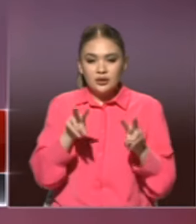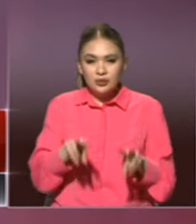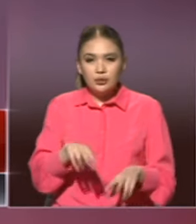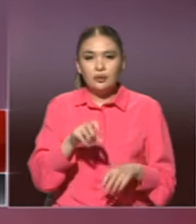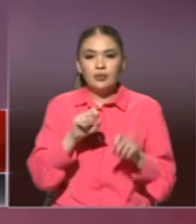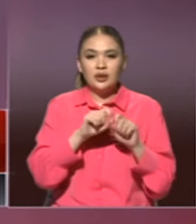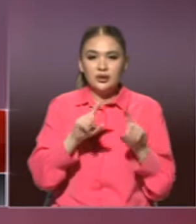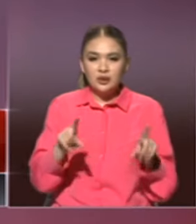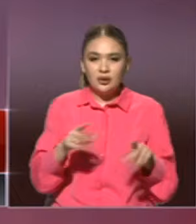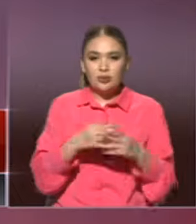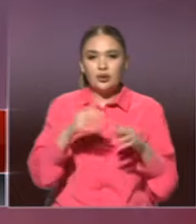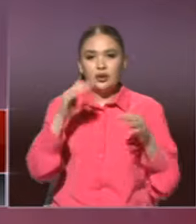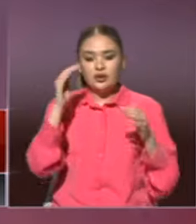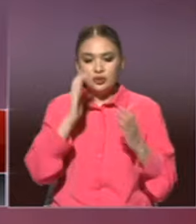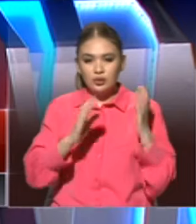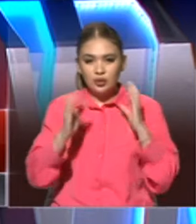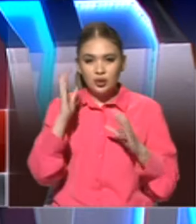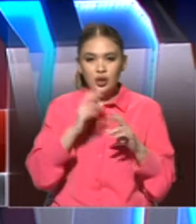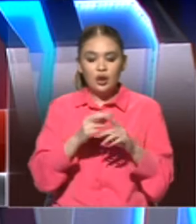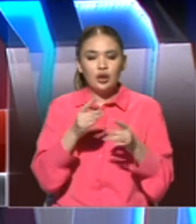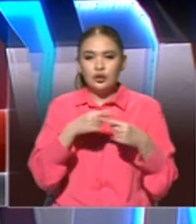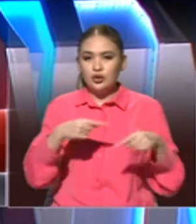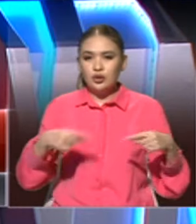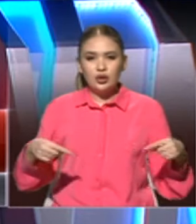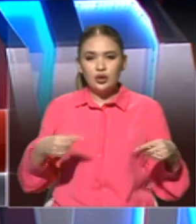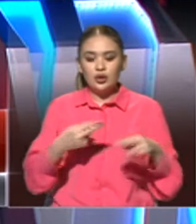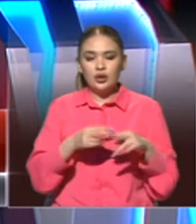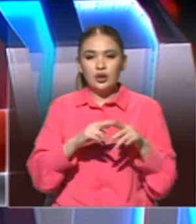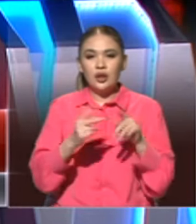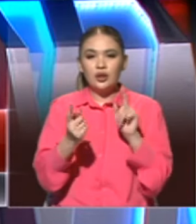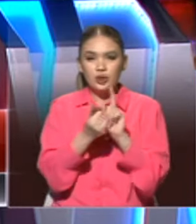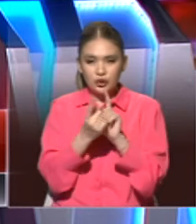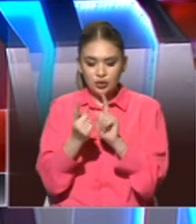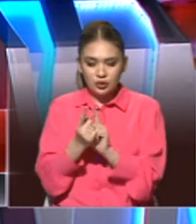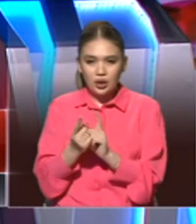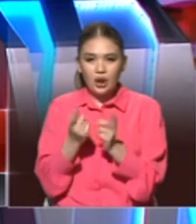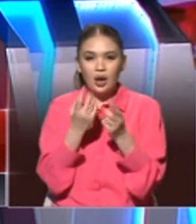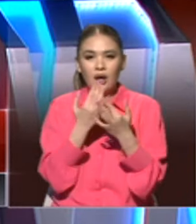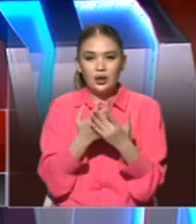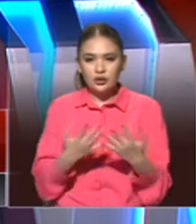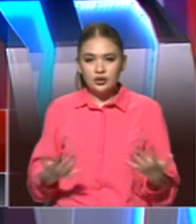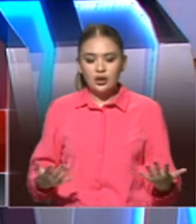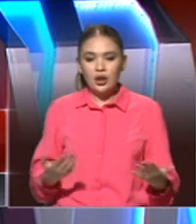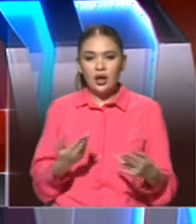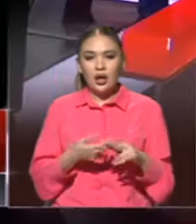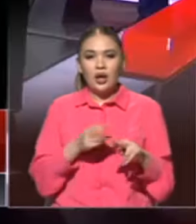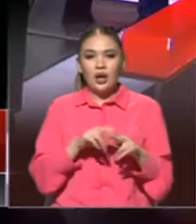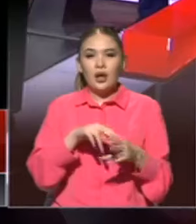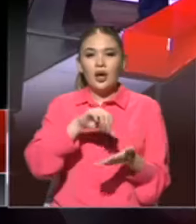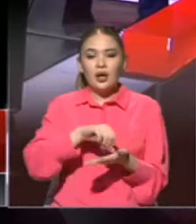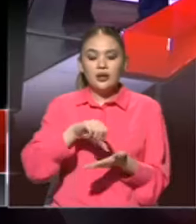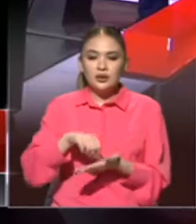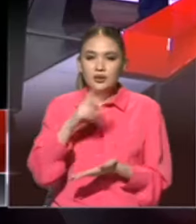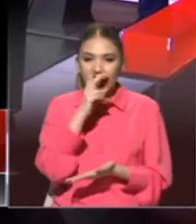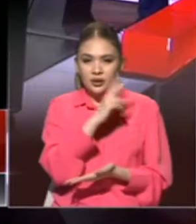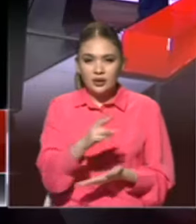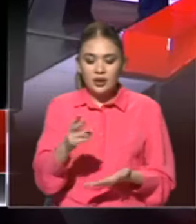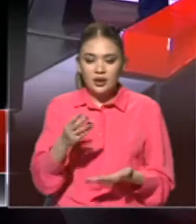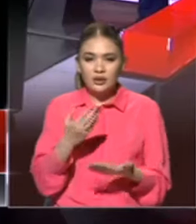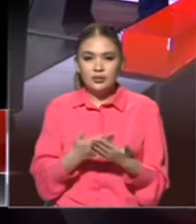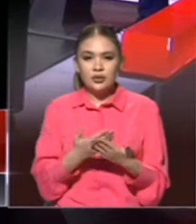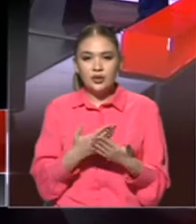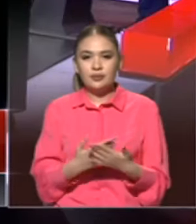арасында кездесулер жүргізіледі, түрлі кездесулер және әртүрлі жаңағы іс-шараларға қатысады және